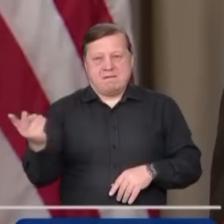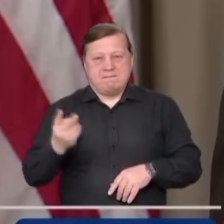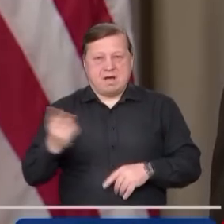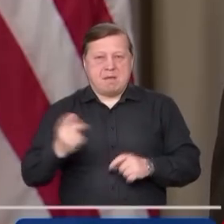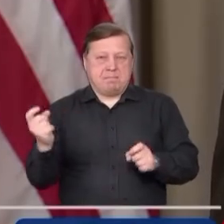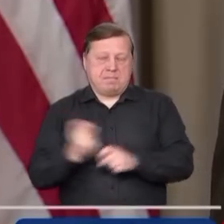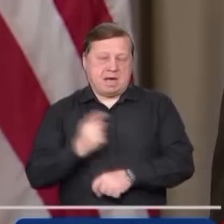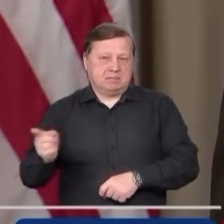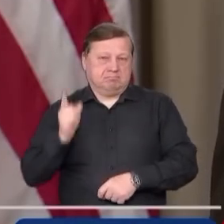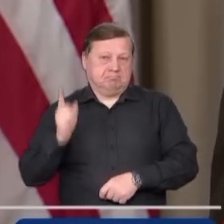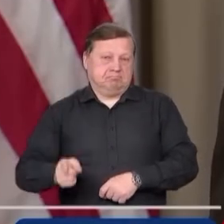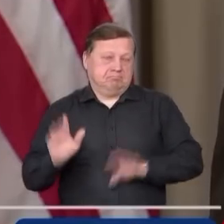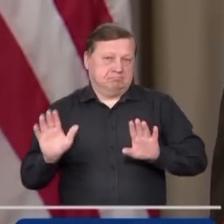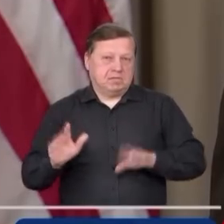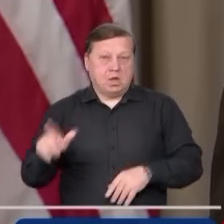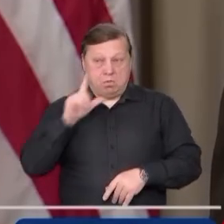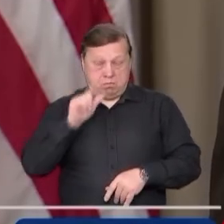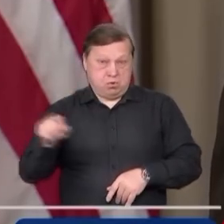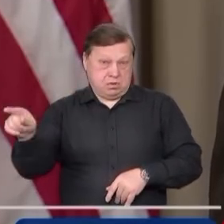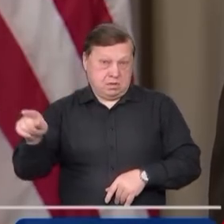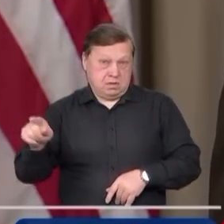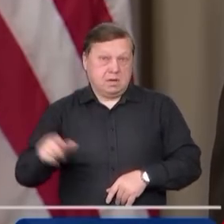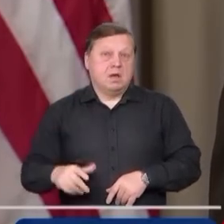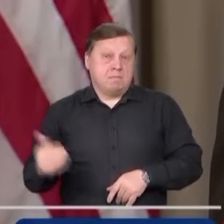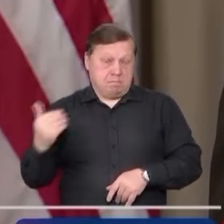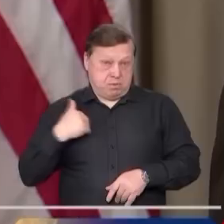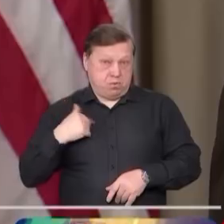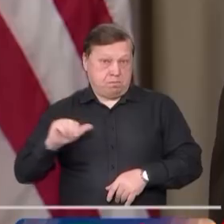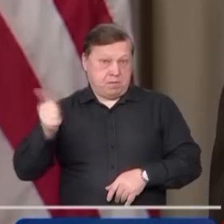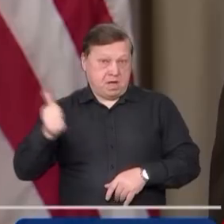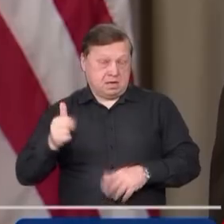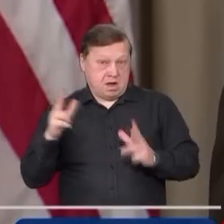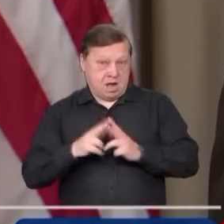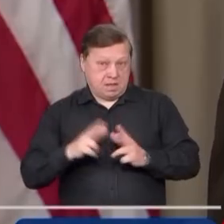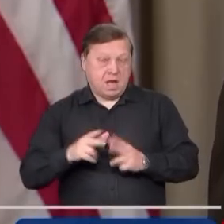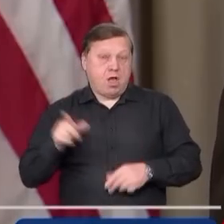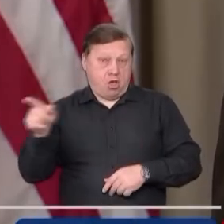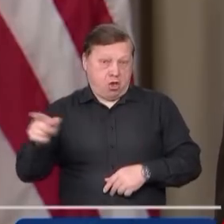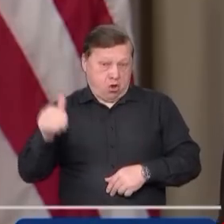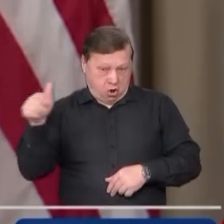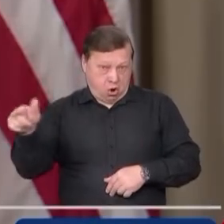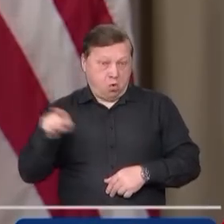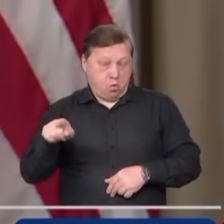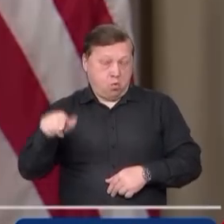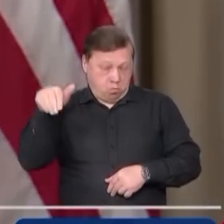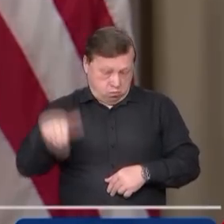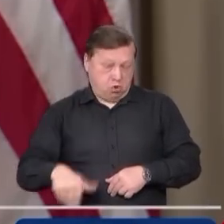Pan Putin wywołał tę wojnę, może ją skończyć absolutnie w każdej chwili, bo skończy się